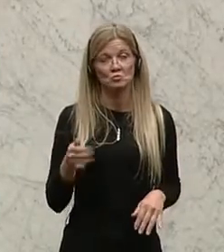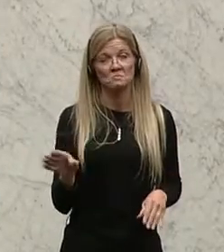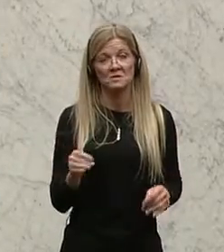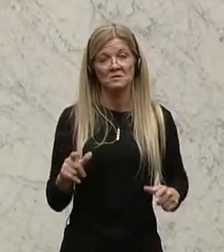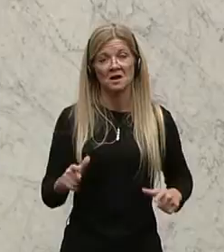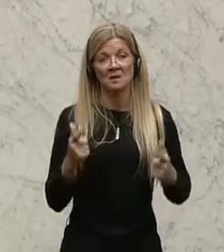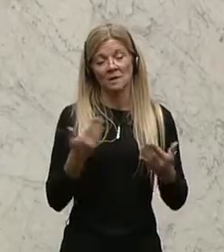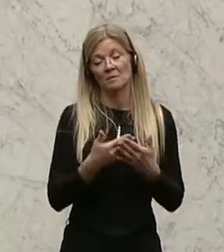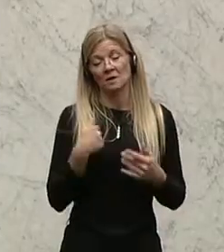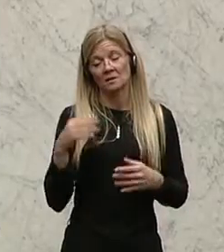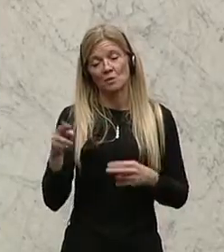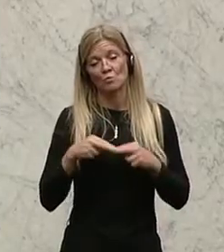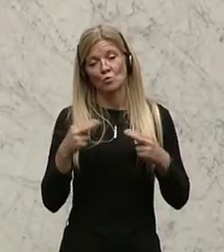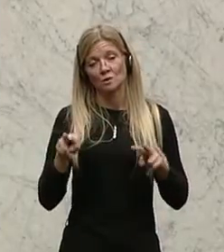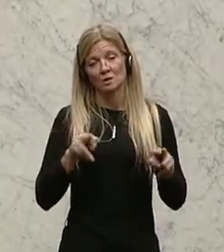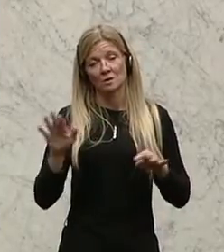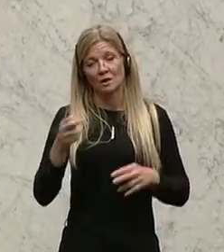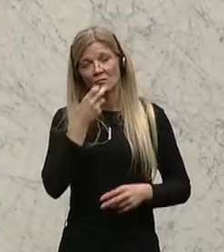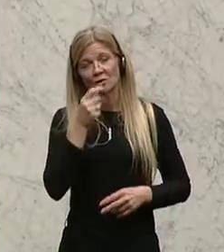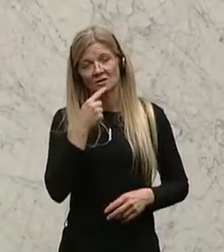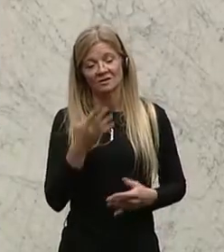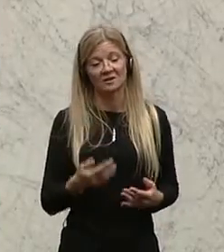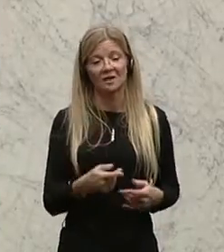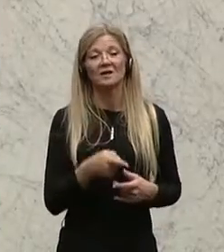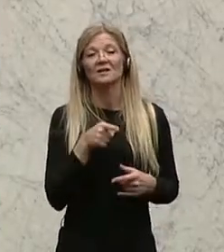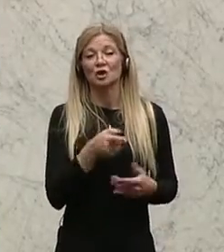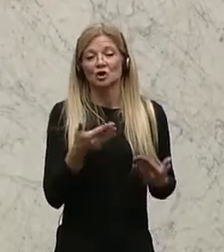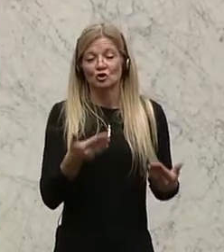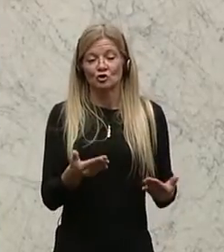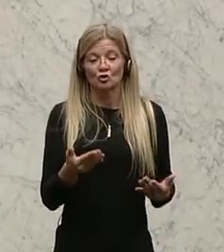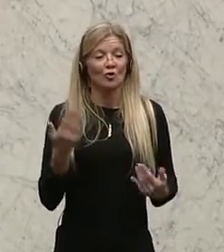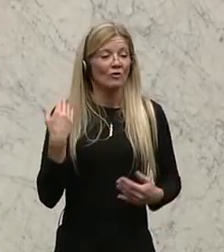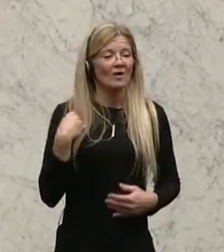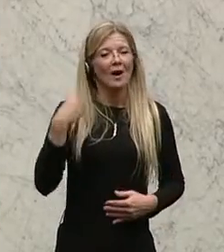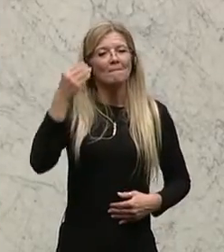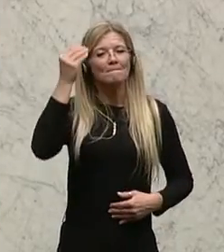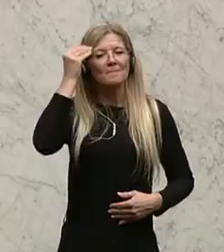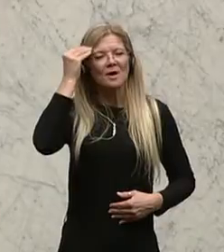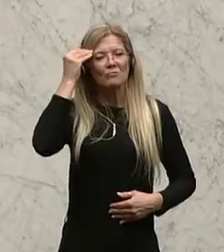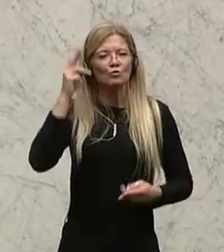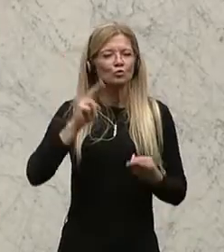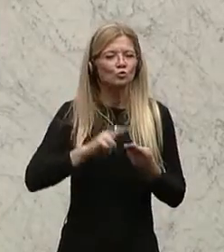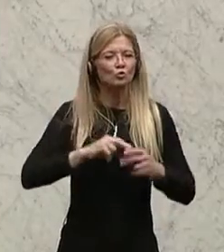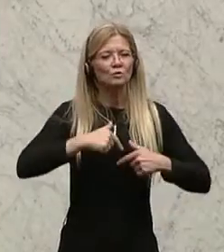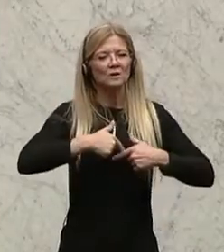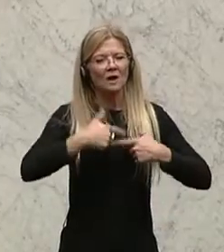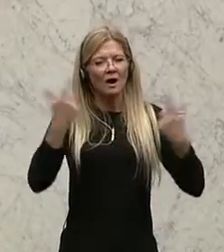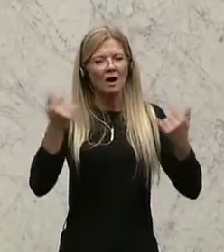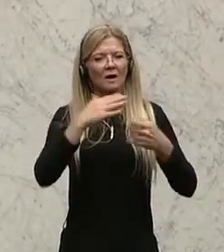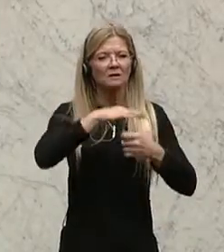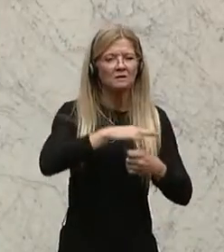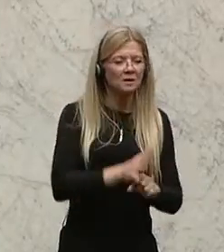der Bundesregierung zu verwenden, bewusst und ausdrücklich die Diskriminierung perpetuiert wird. Also wir werden